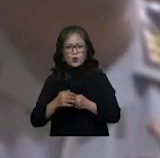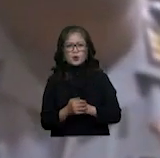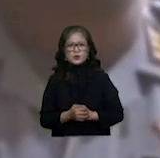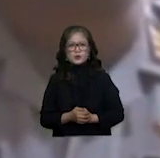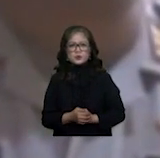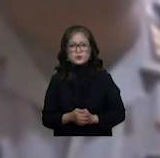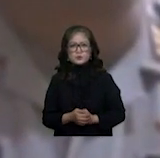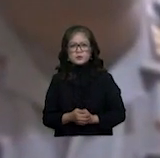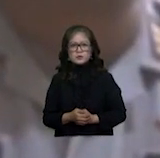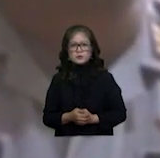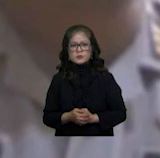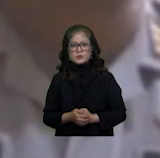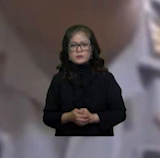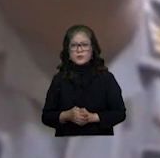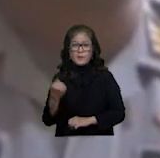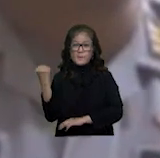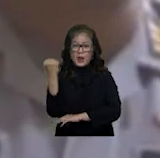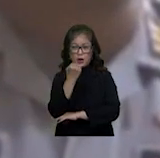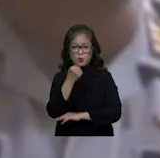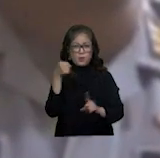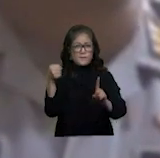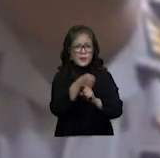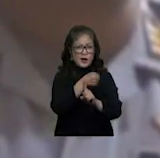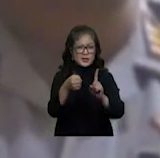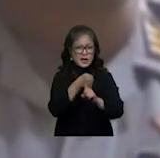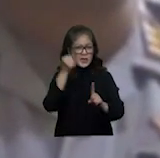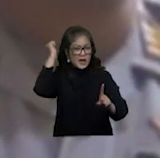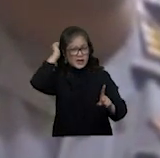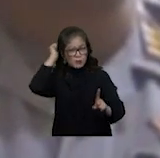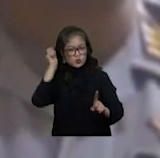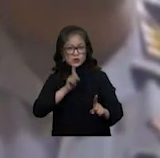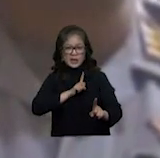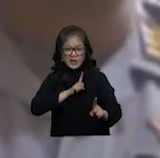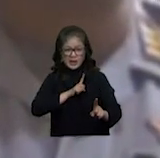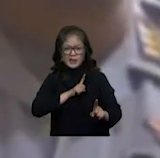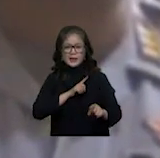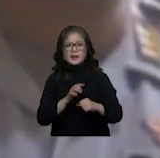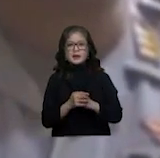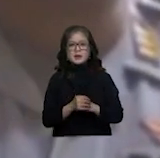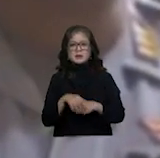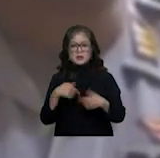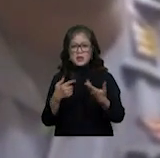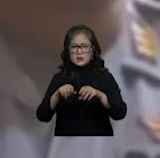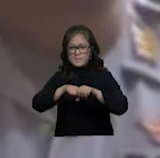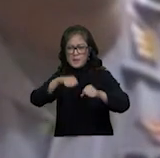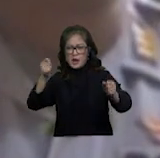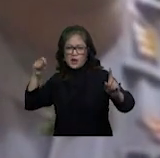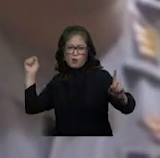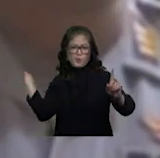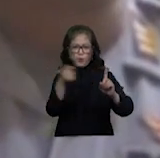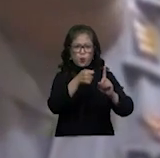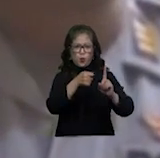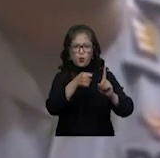melakukan penganiayaan kepada ibunya terlebih dahulu dengan menusukkan parang ke arah perut. Kemudian